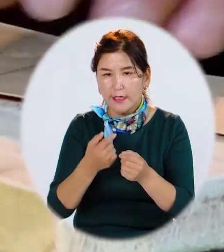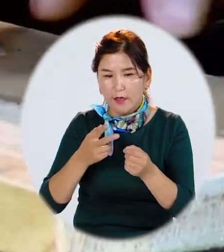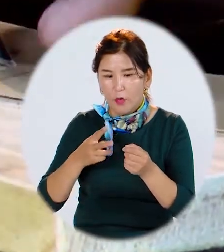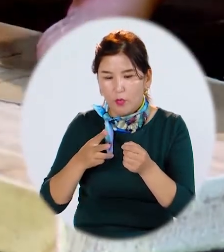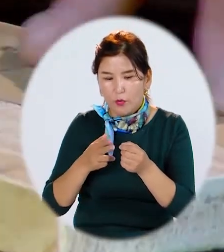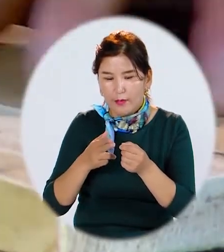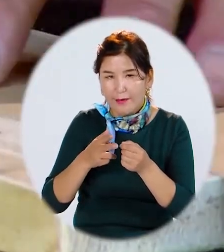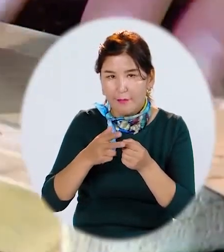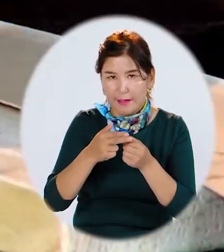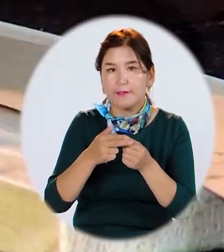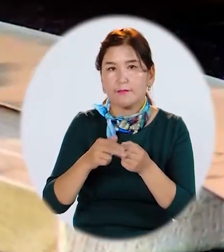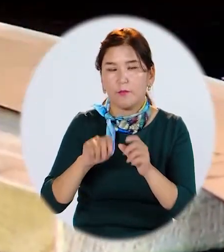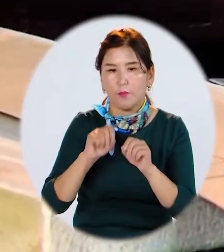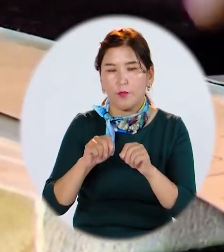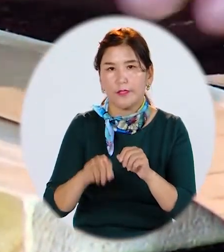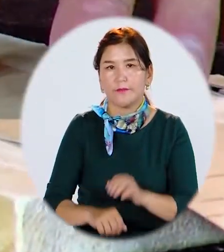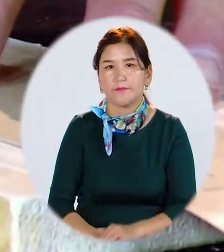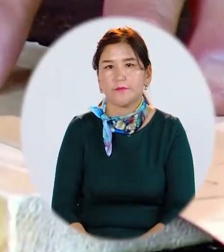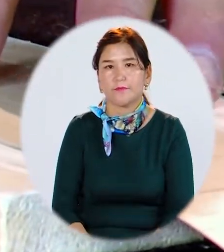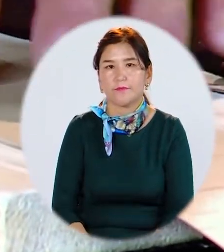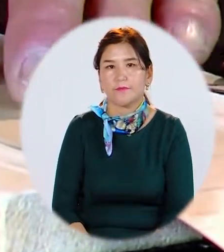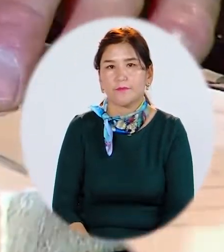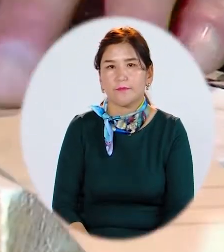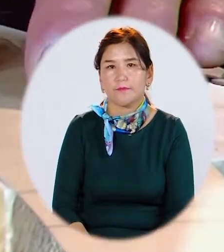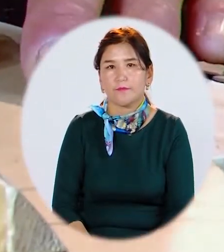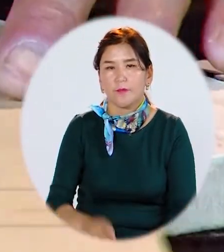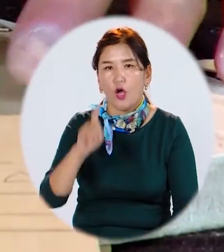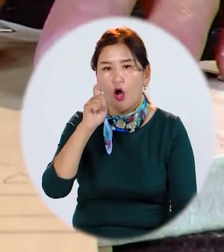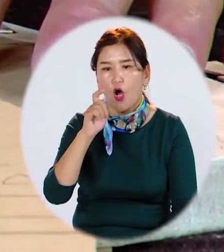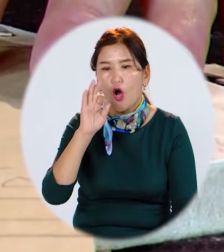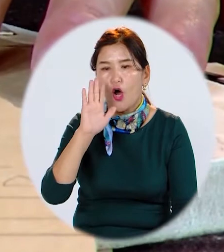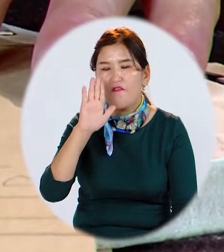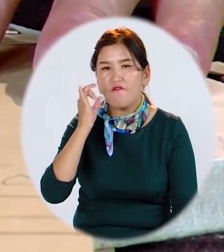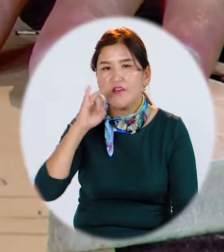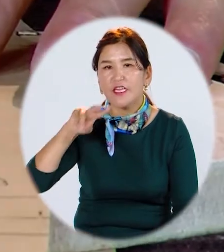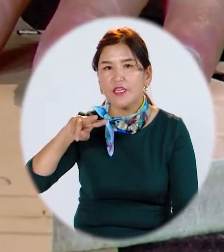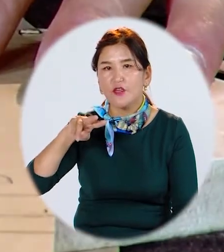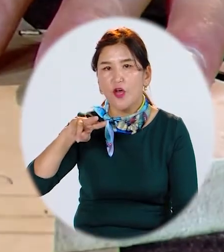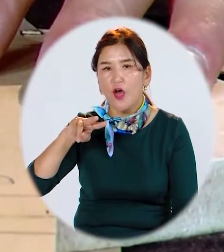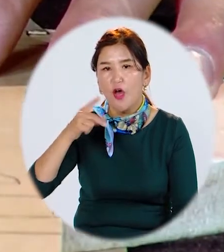чангатарж ингэж гүйцэтгэж авч өгнө. За хувилтай утгаар